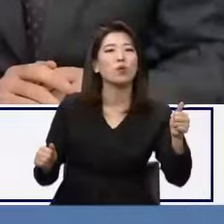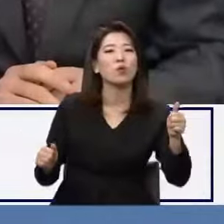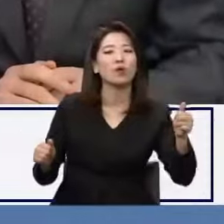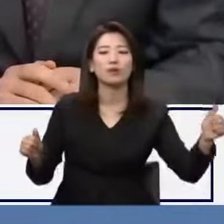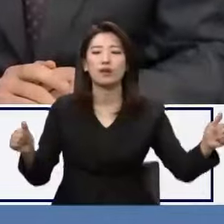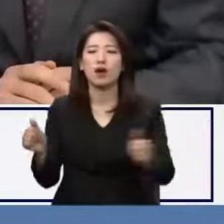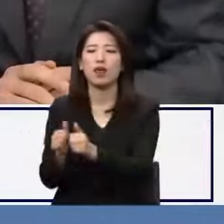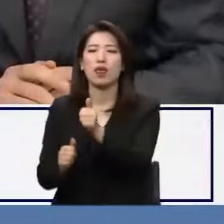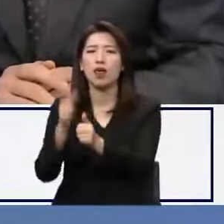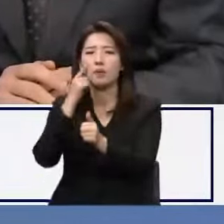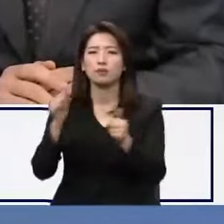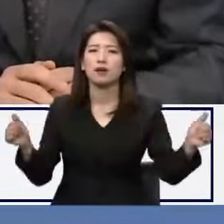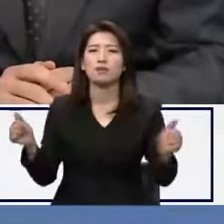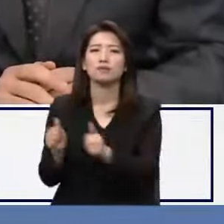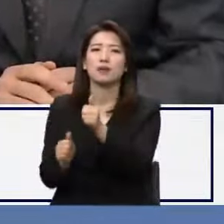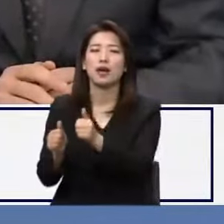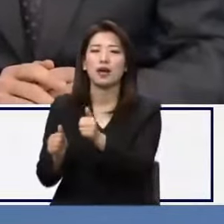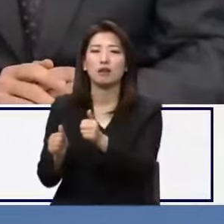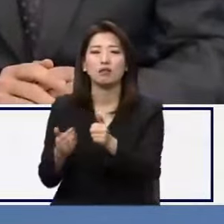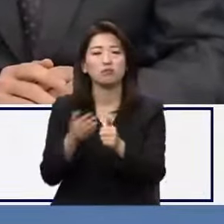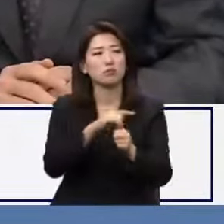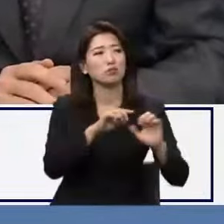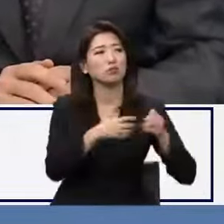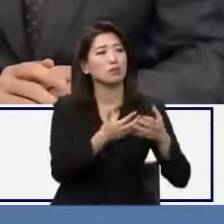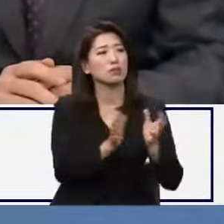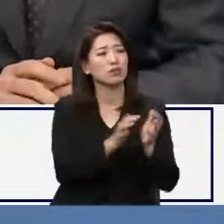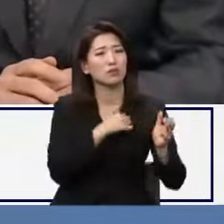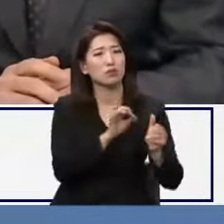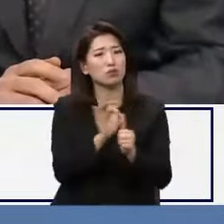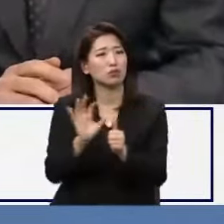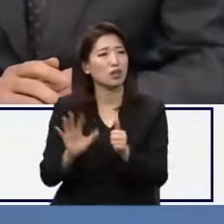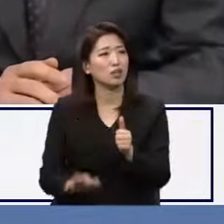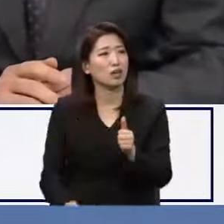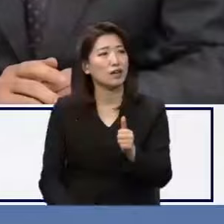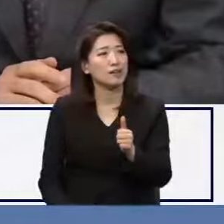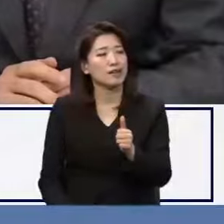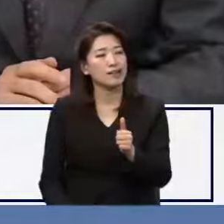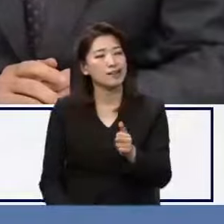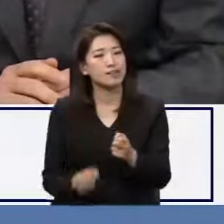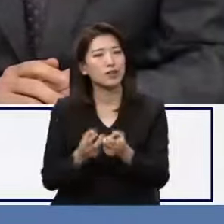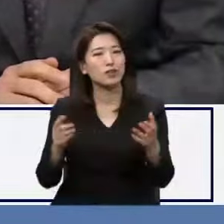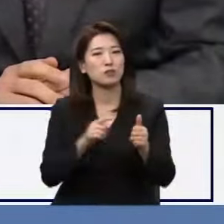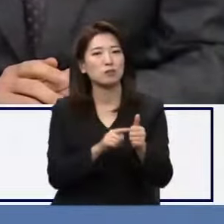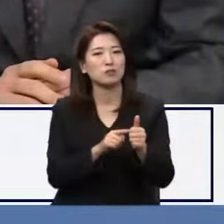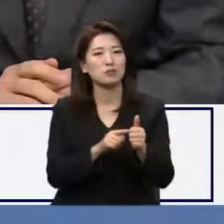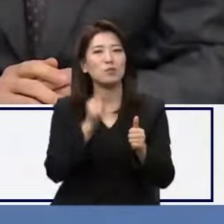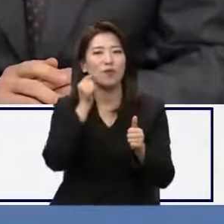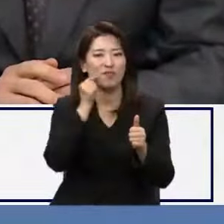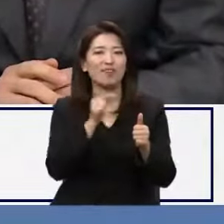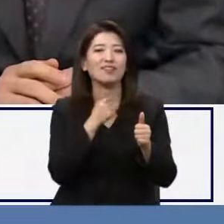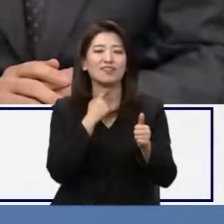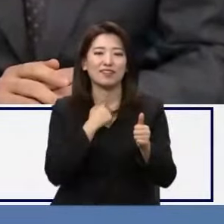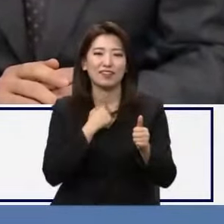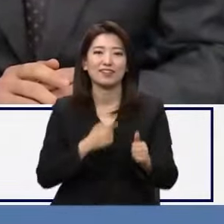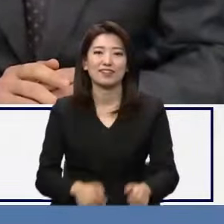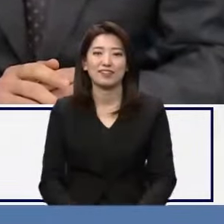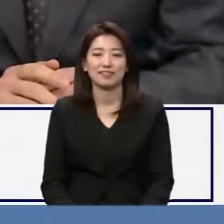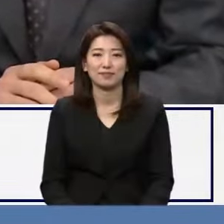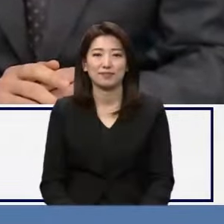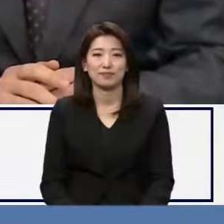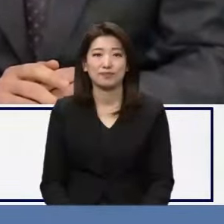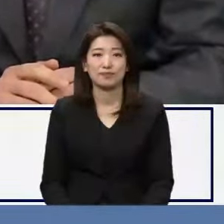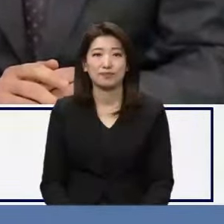했는데 그때는 결국은 공천을 주지를 안 했죠 왜 당시만 하더라도 그때 미래통합당 입장에서는 전직 당 대표했던